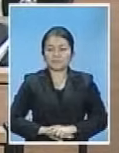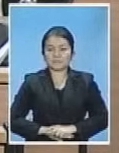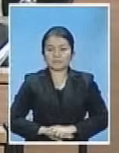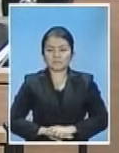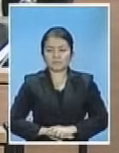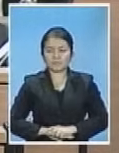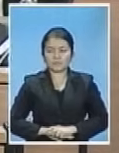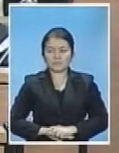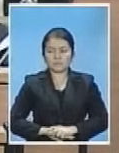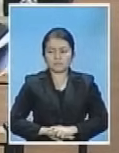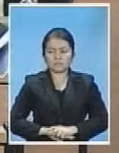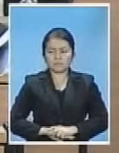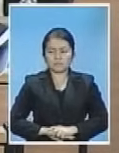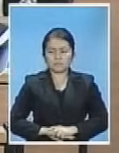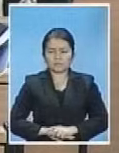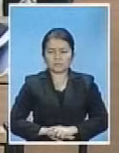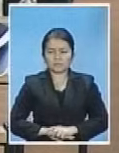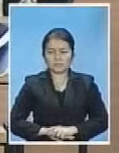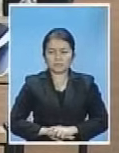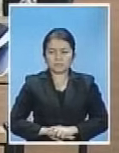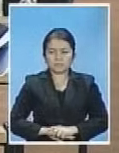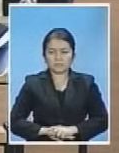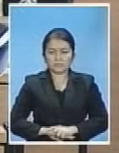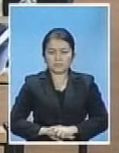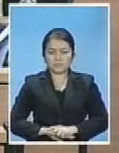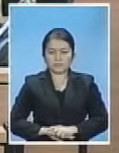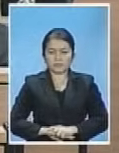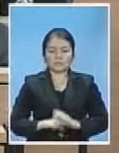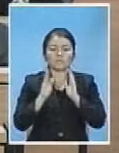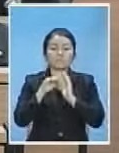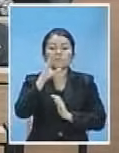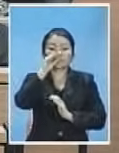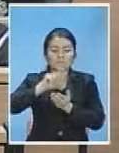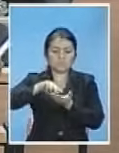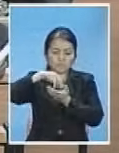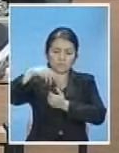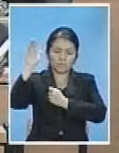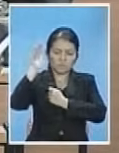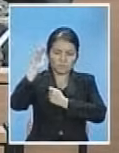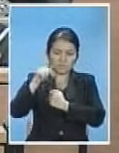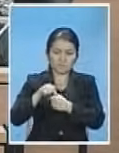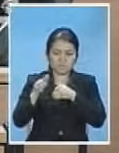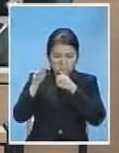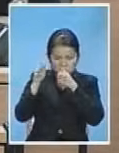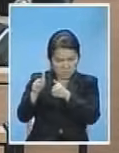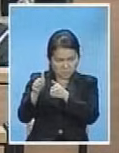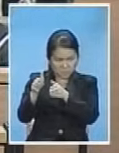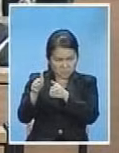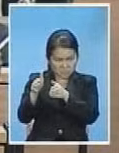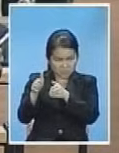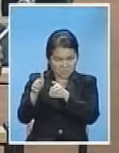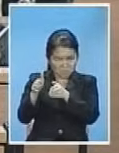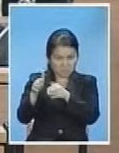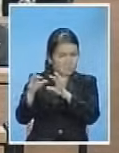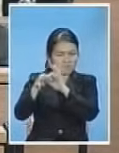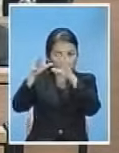ผู้อภิปรายพูด ใส่ร้ายกล่าวหาบุคคลภายน